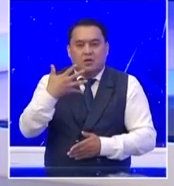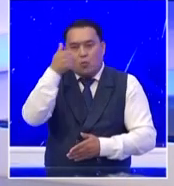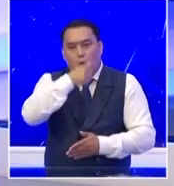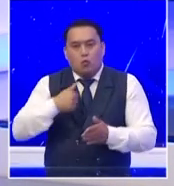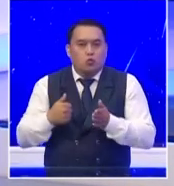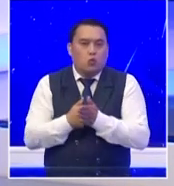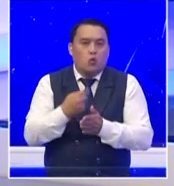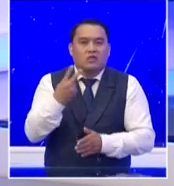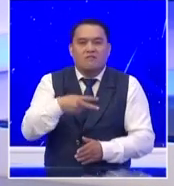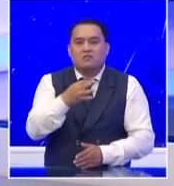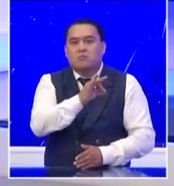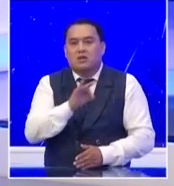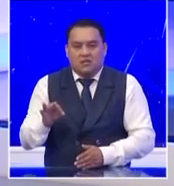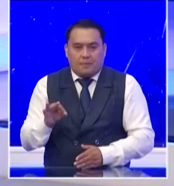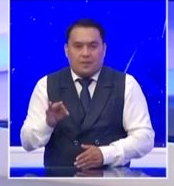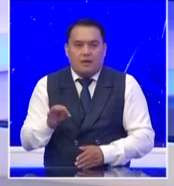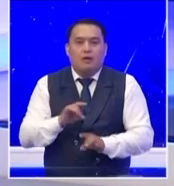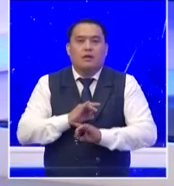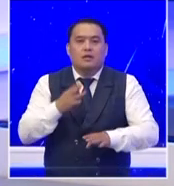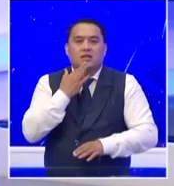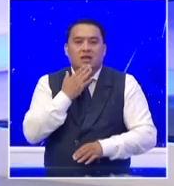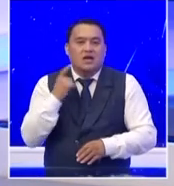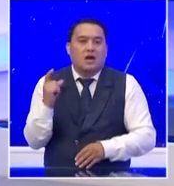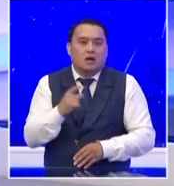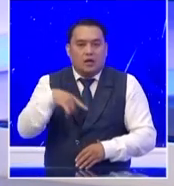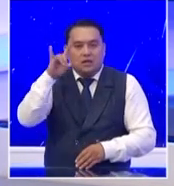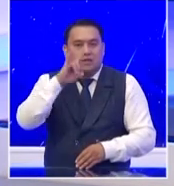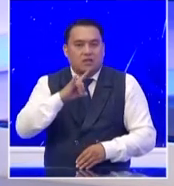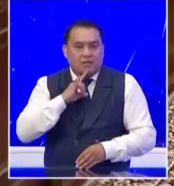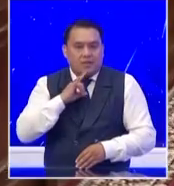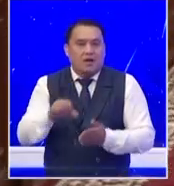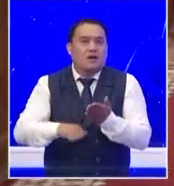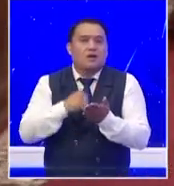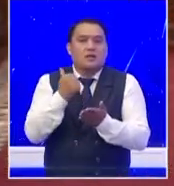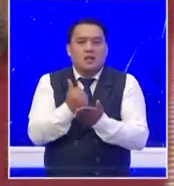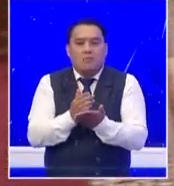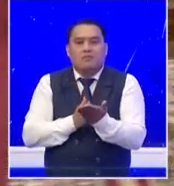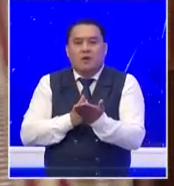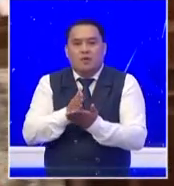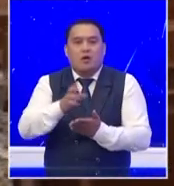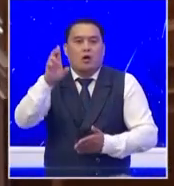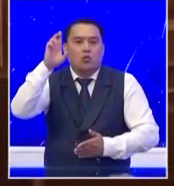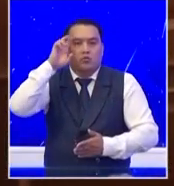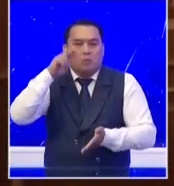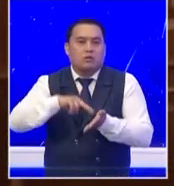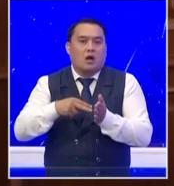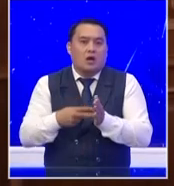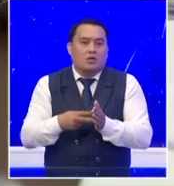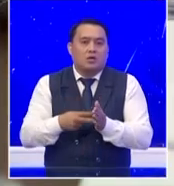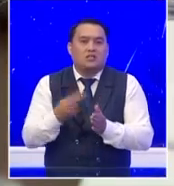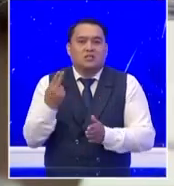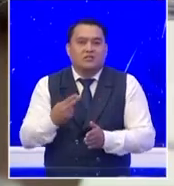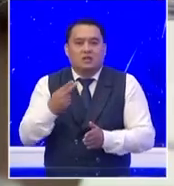году до 20%, отметил министр национальной экономики страны. Основными направлениями государственного плана